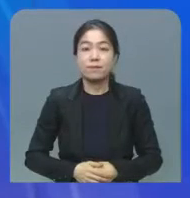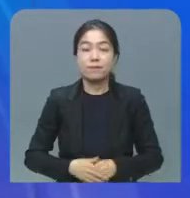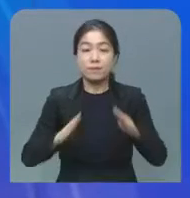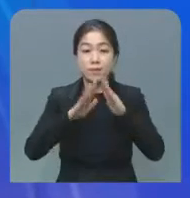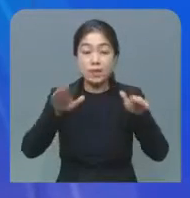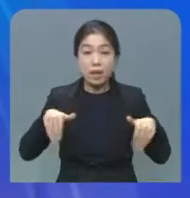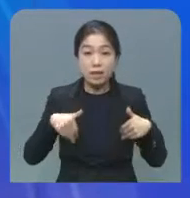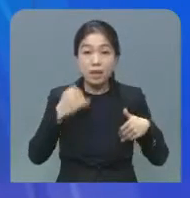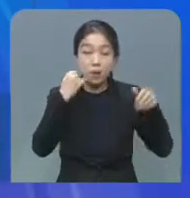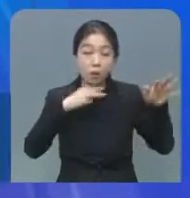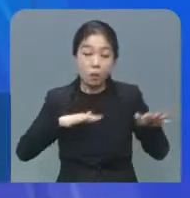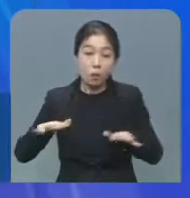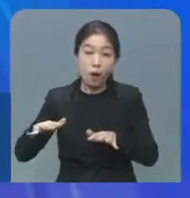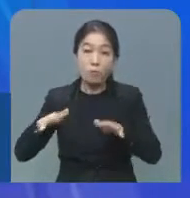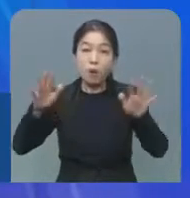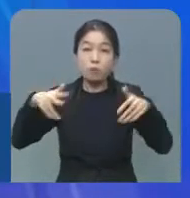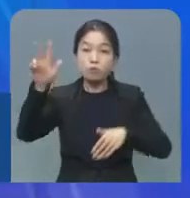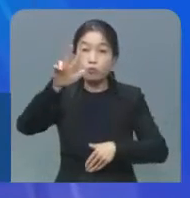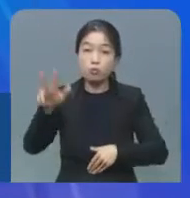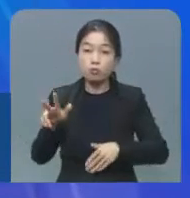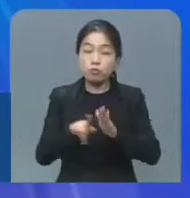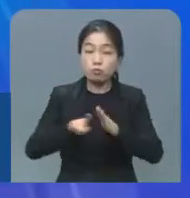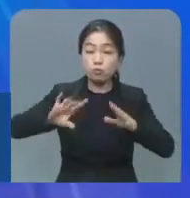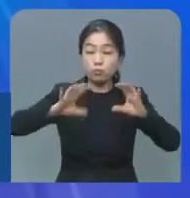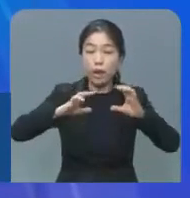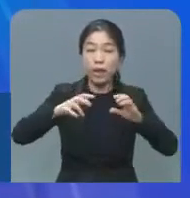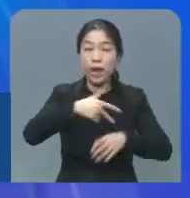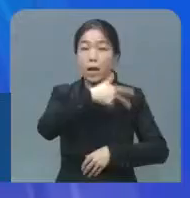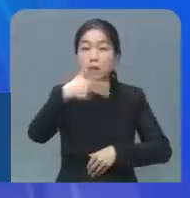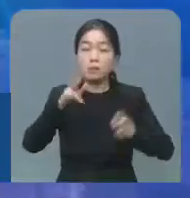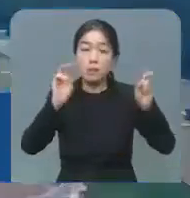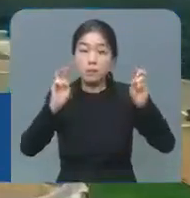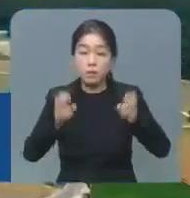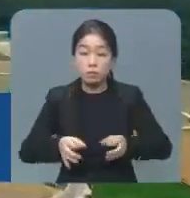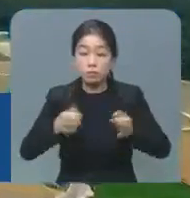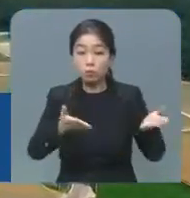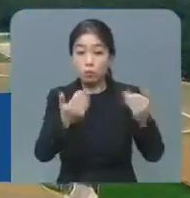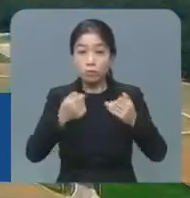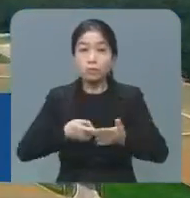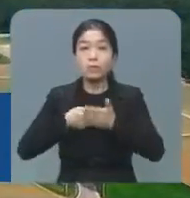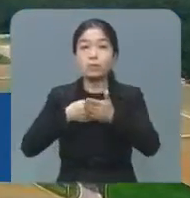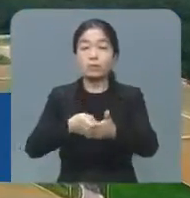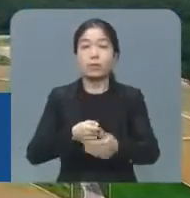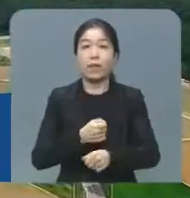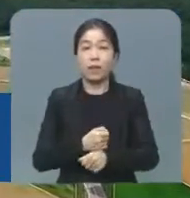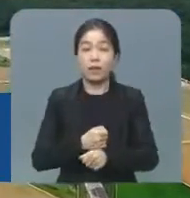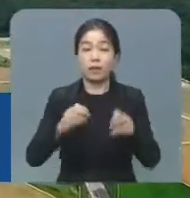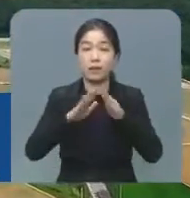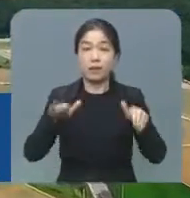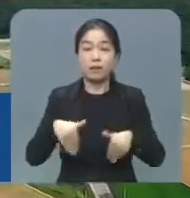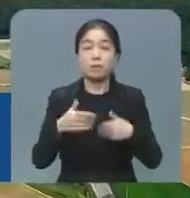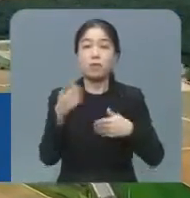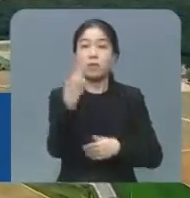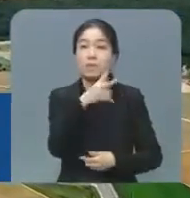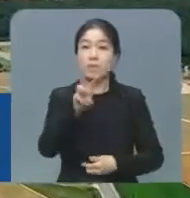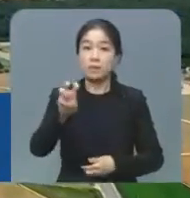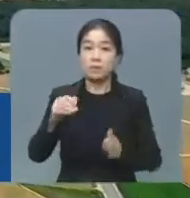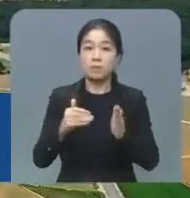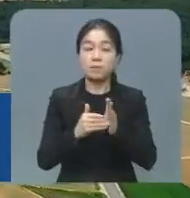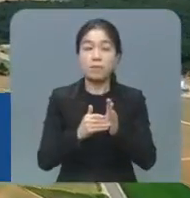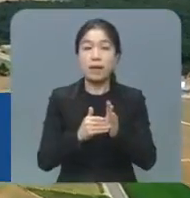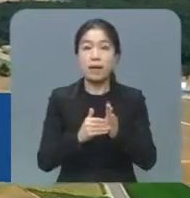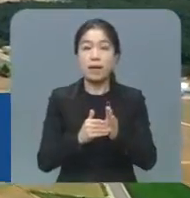절 라운드가 해상풍력 선진국인 덴마크 기업들의 투자 유치를 추진 합니다 전람 들은 오는 2030년까지